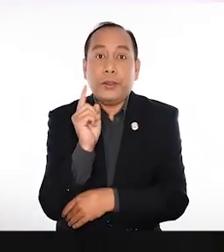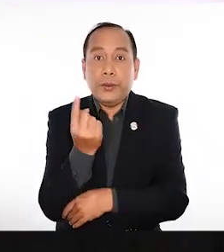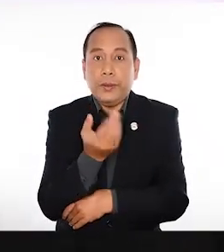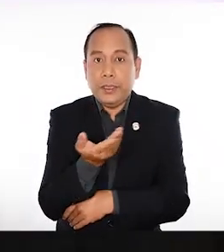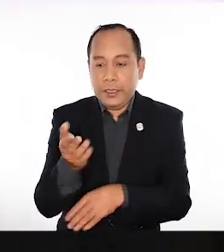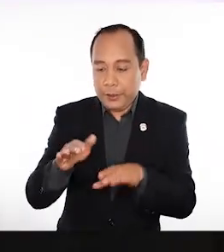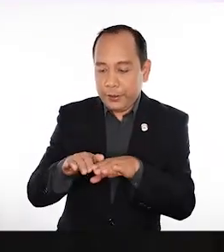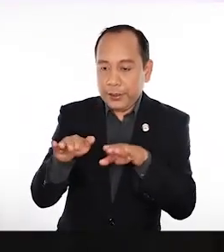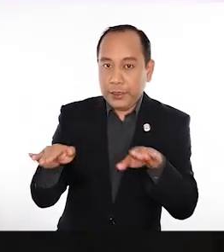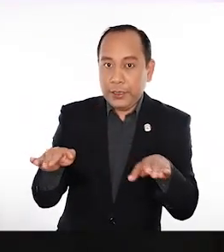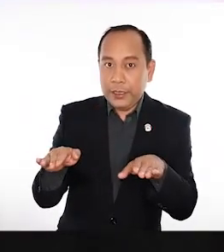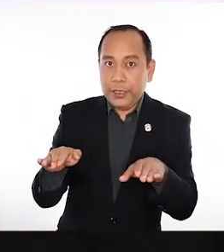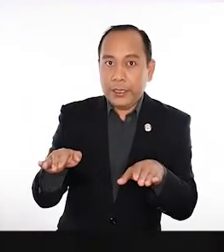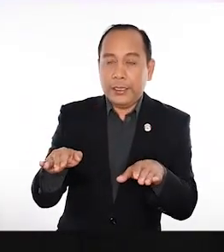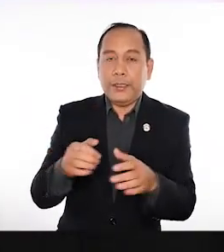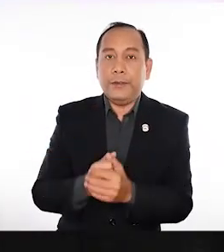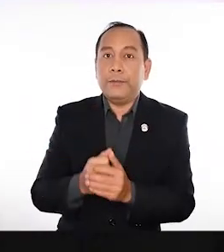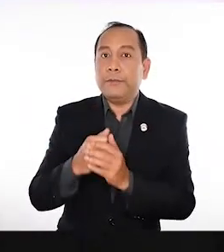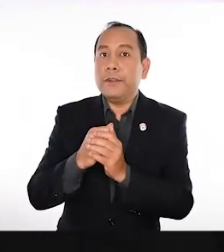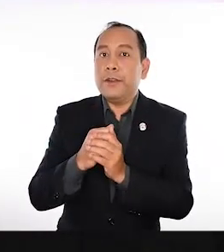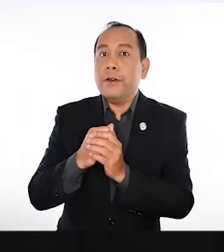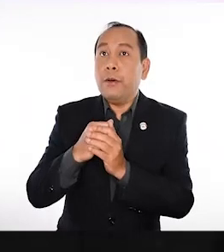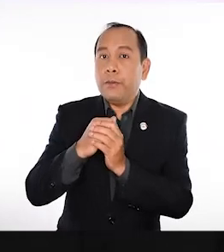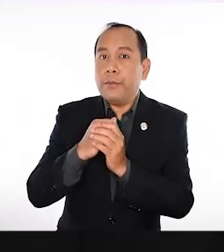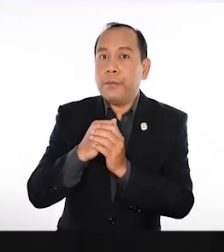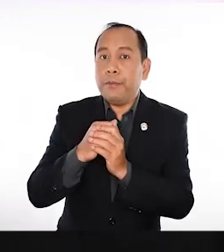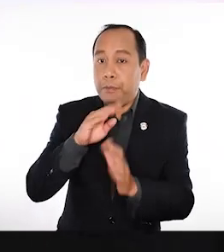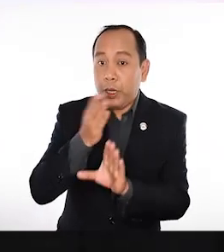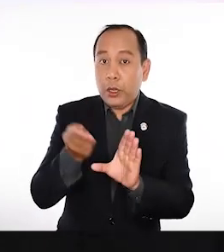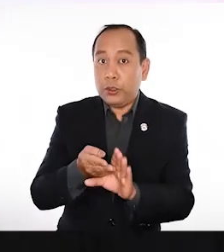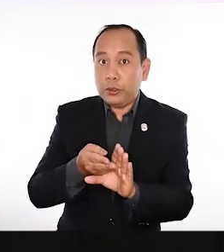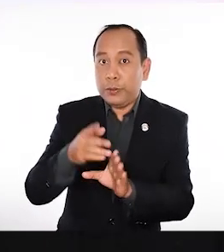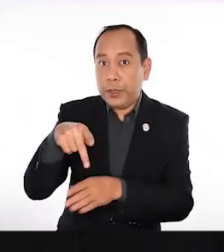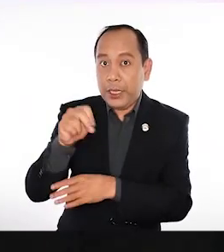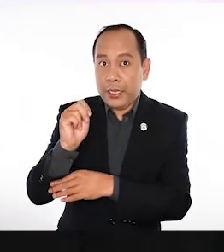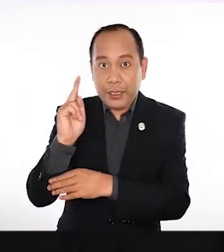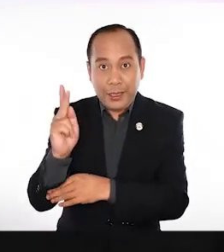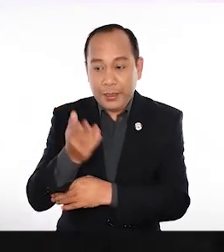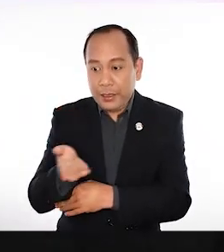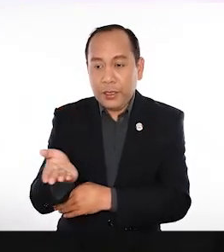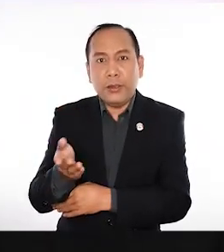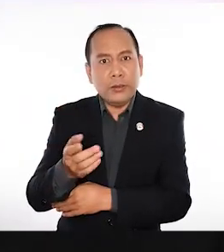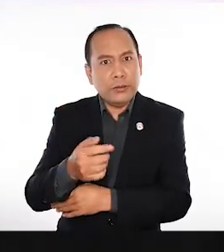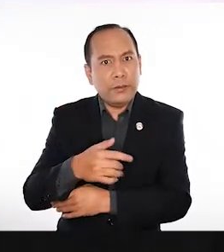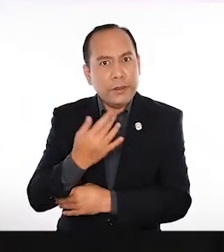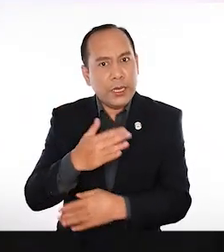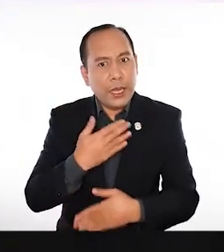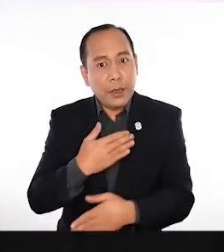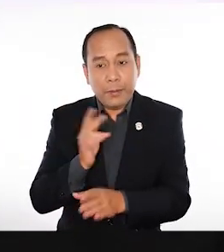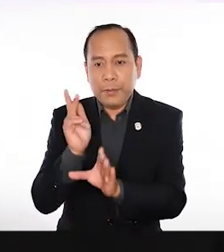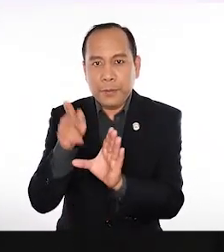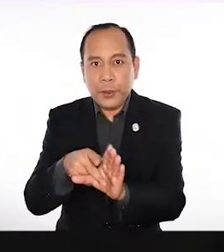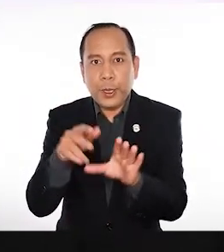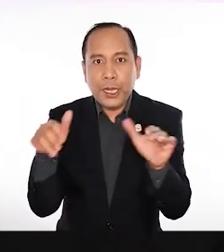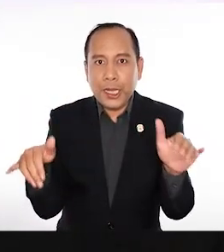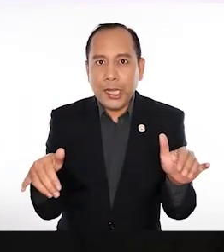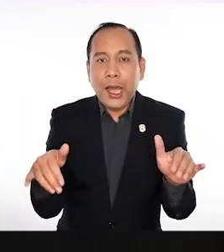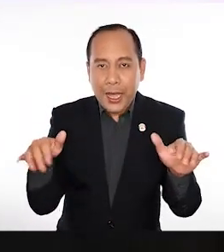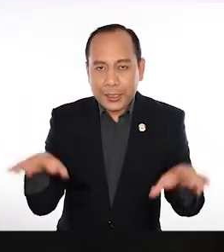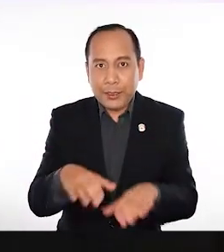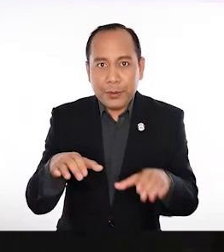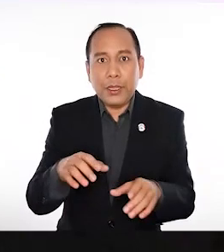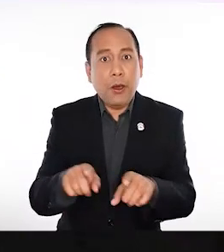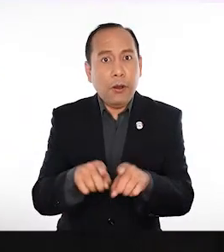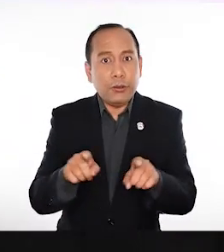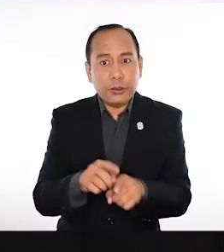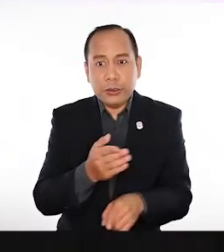mga kabataan nasa pagsamba ng kabataan ang natuwa sa kanilang pagsali sa aktibidad. Ngunit pati na rin